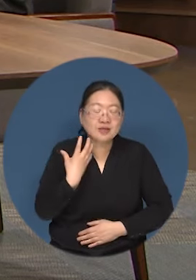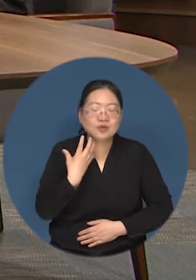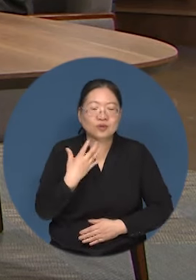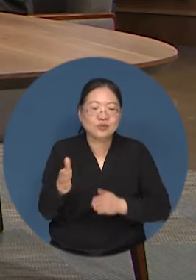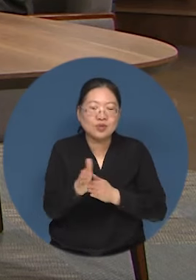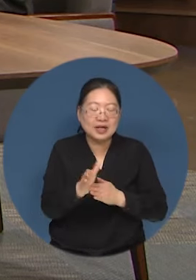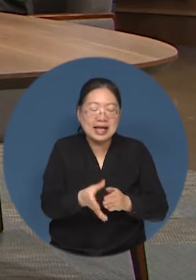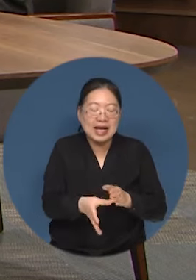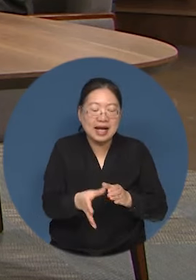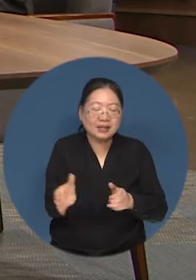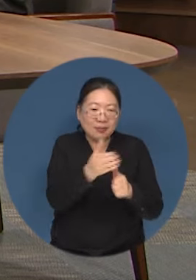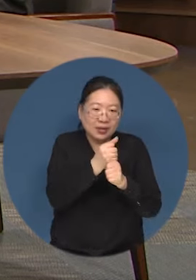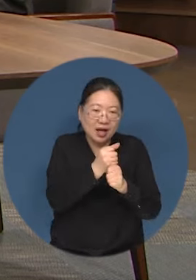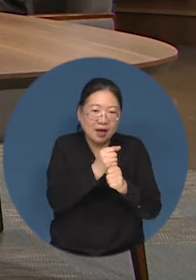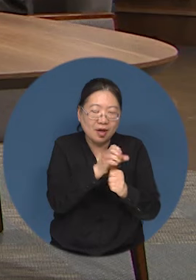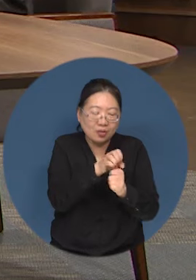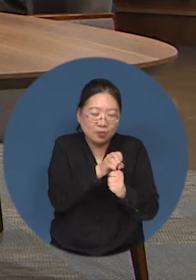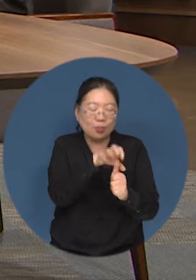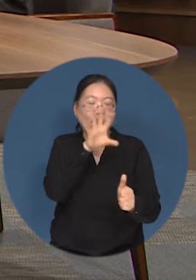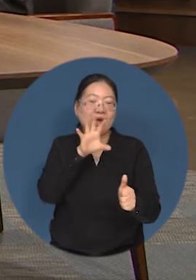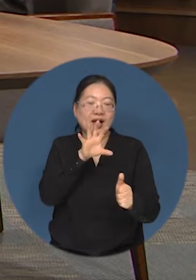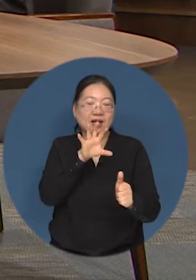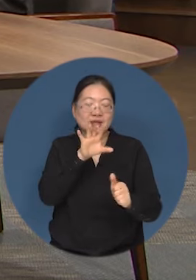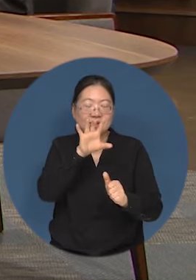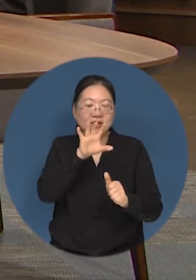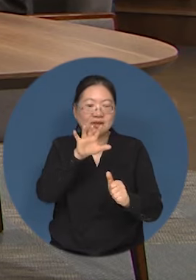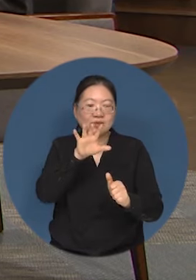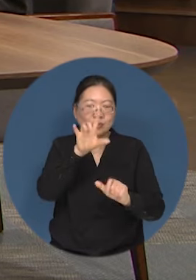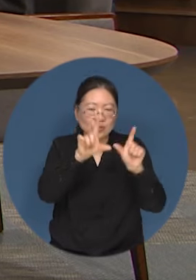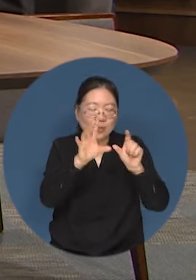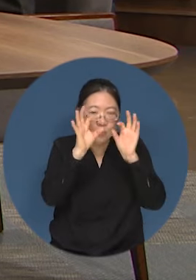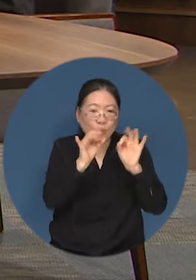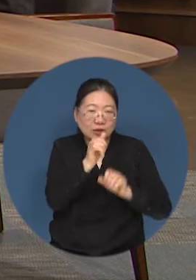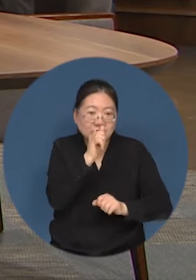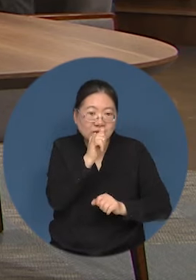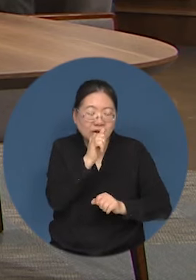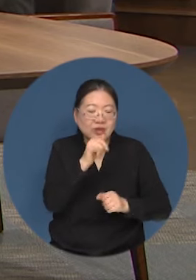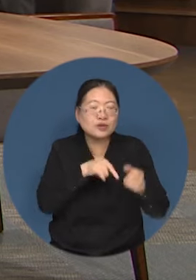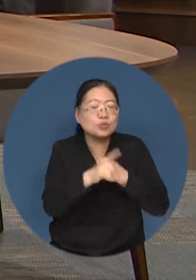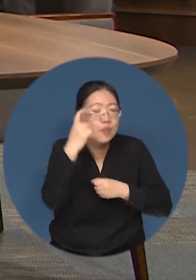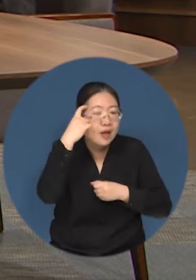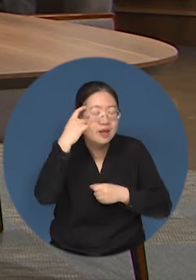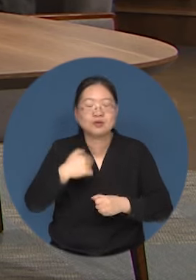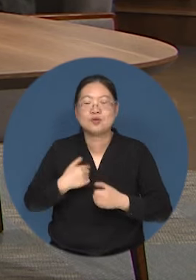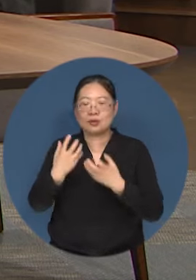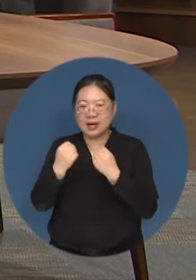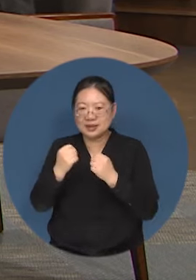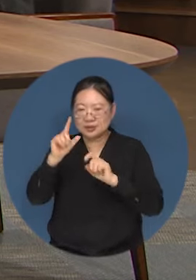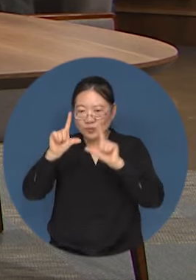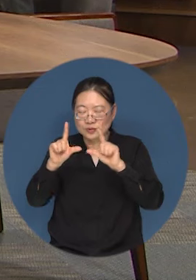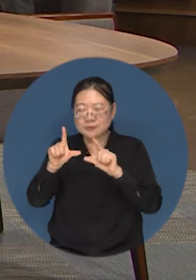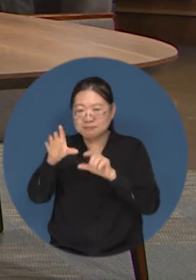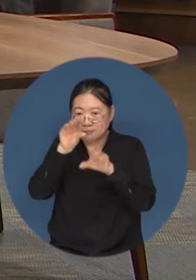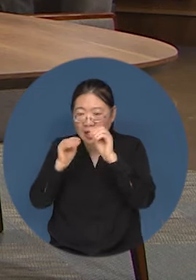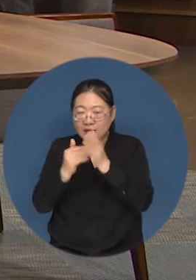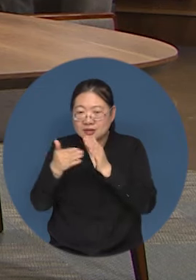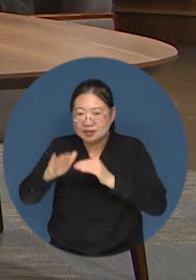막 이런 모습도 화면에서 본 기억이 있어요. 네. 그건 뭡니까? 저도 그런 장면을 많이 관찰했는데 네. 그런 것도